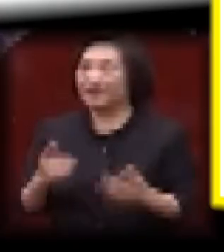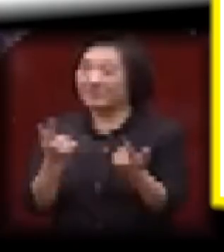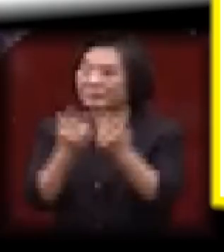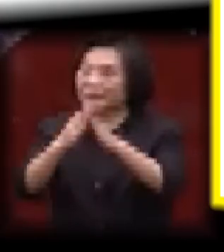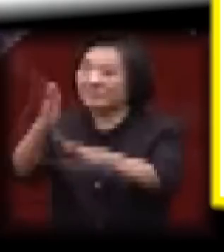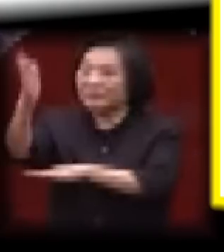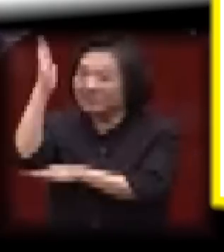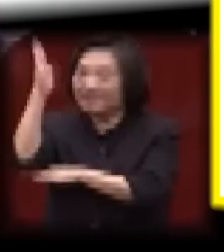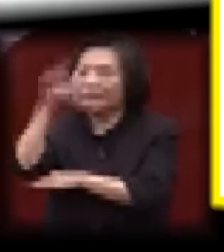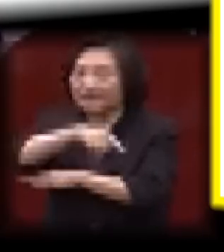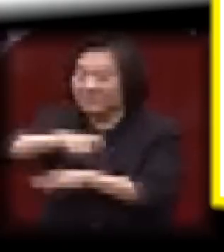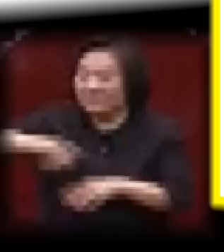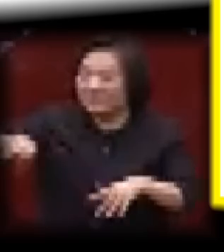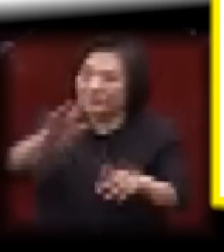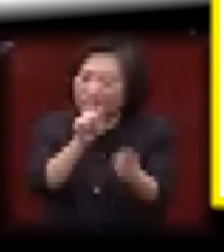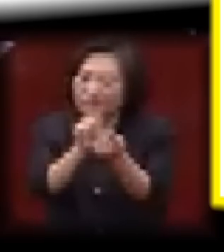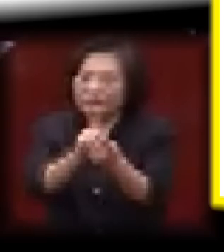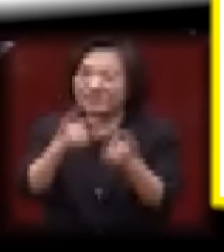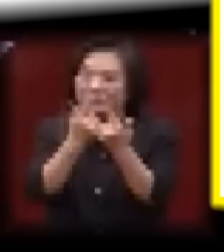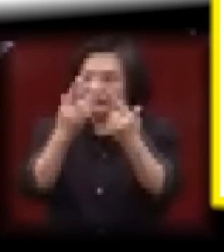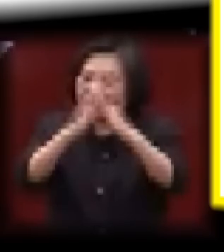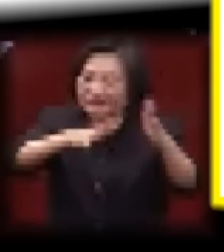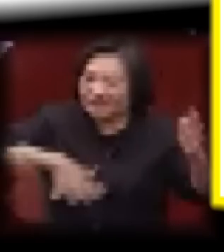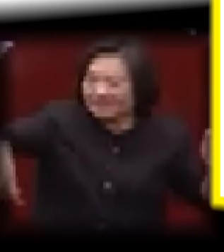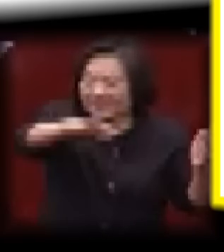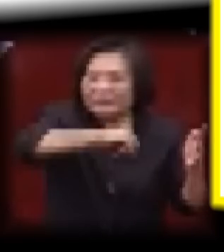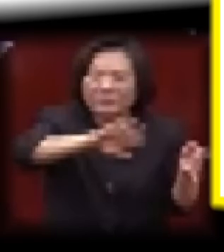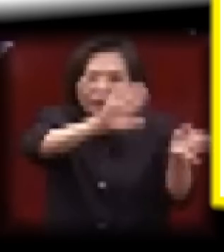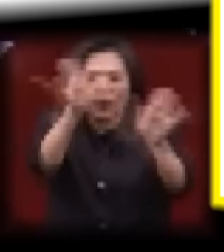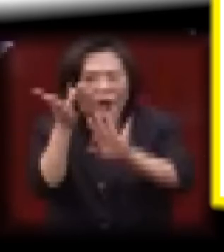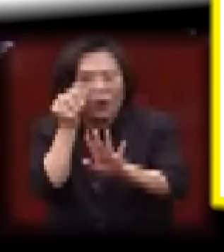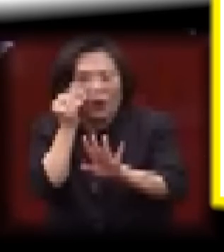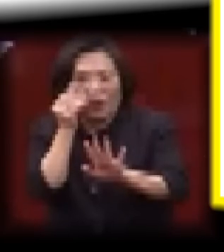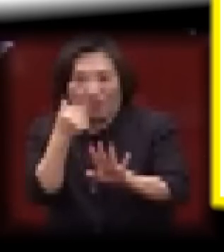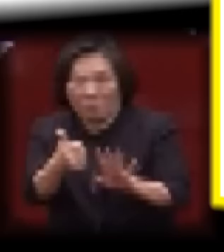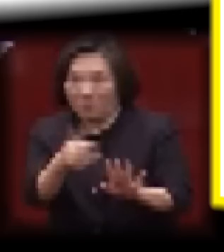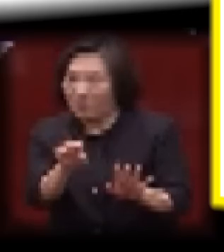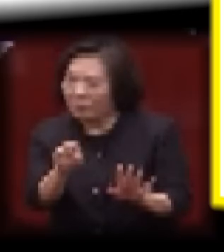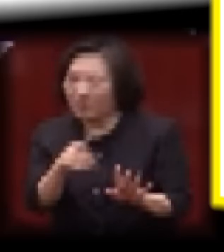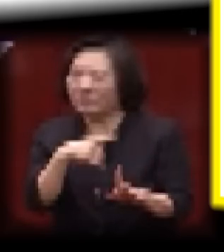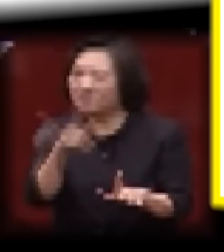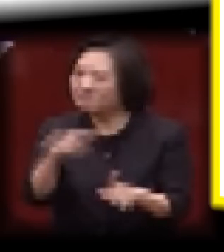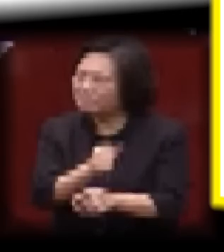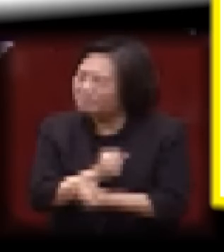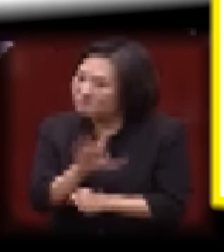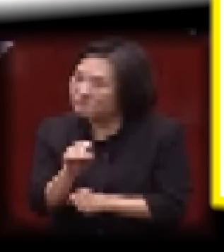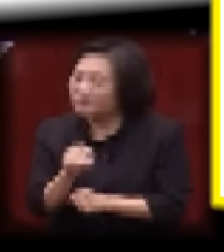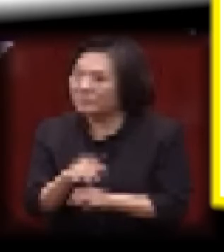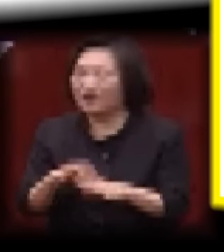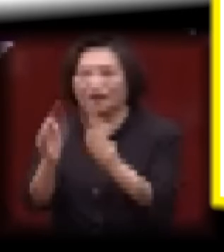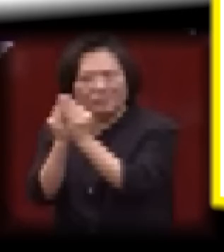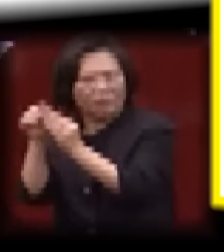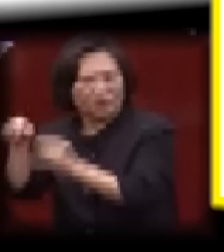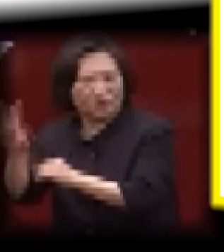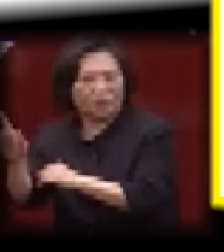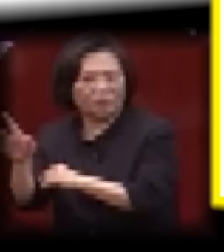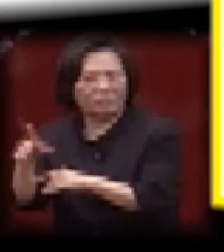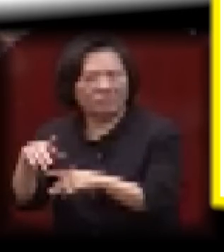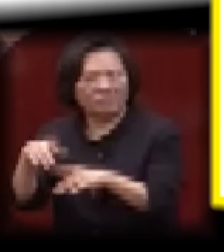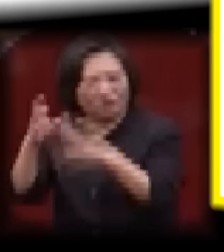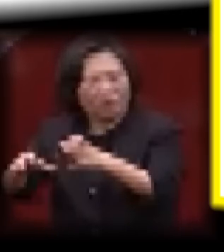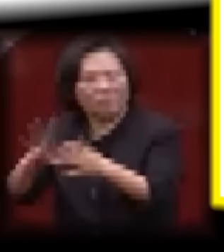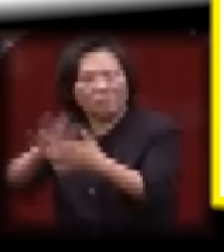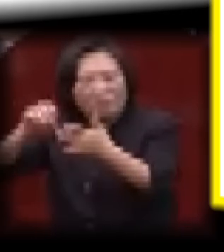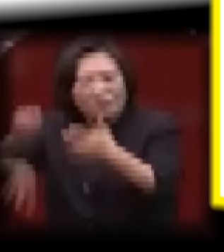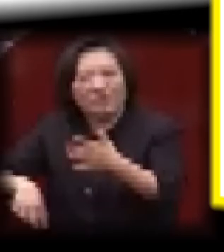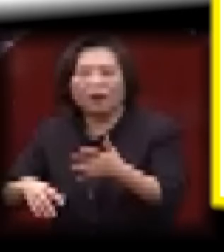例，这个很多议员在关心的，不过是这样的，我们后来发现桃园市好像也有设，啊、后来又撤掉了，主要是